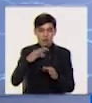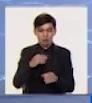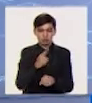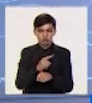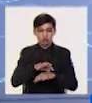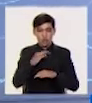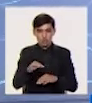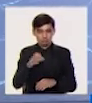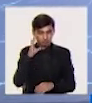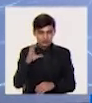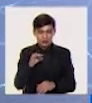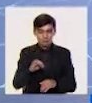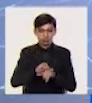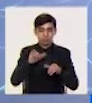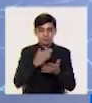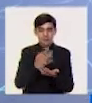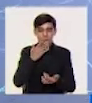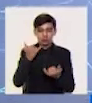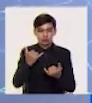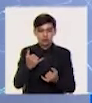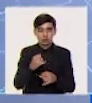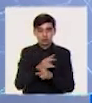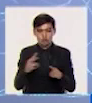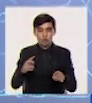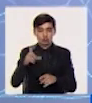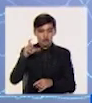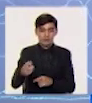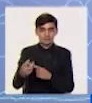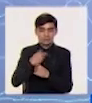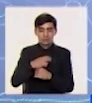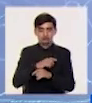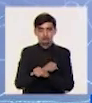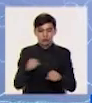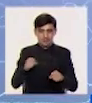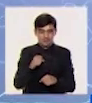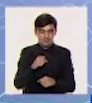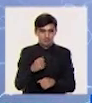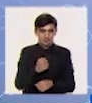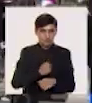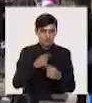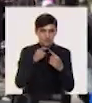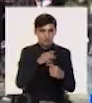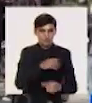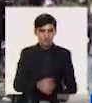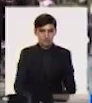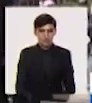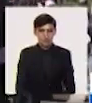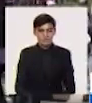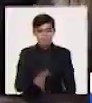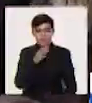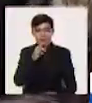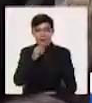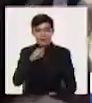шектеулерге қарамастан артып барады. Енді Америкадан бірде-бір адам келмесін деп наразылық білдірді. Ал